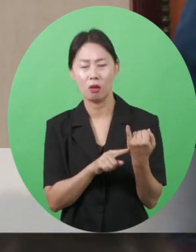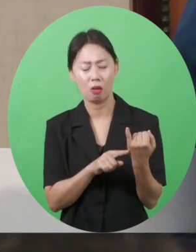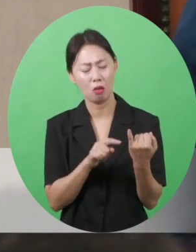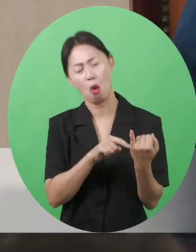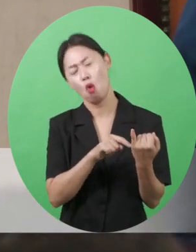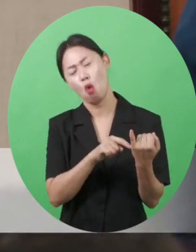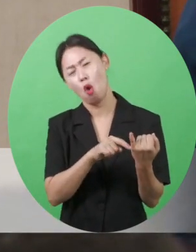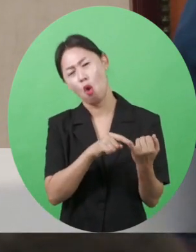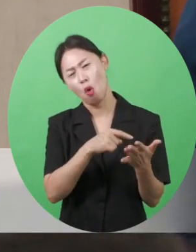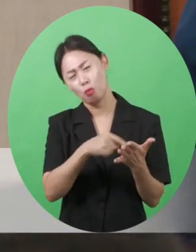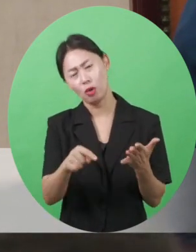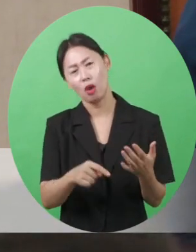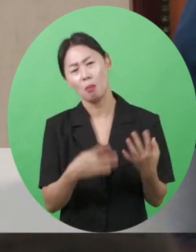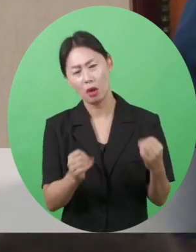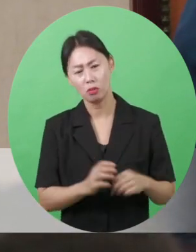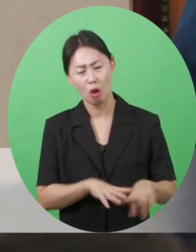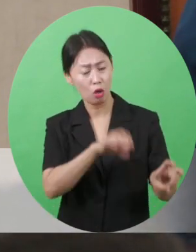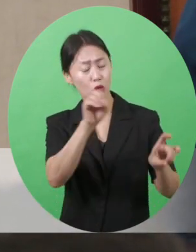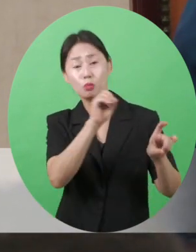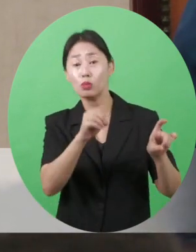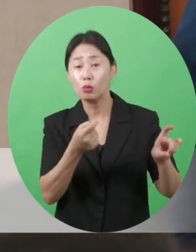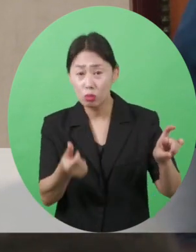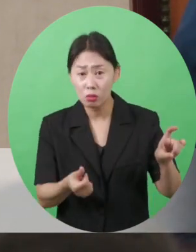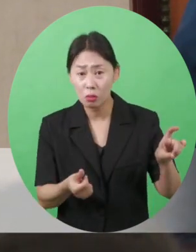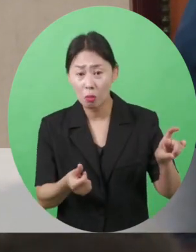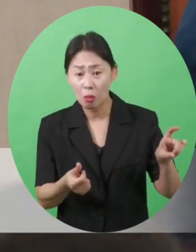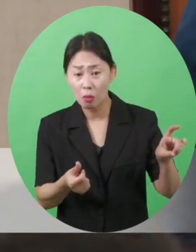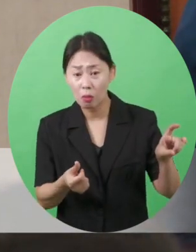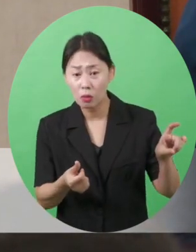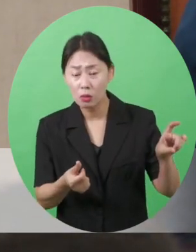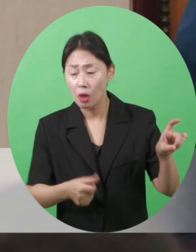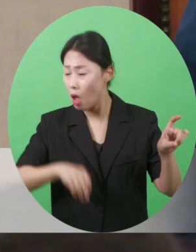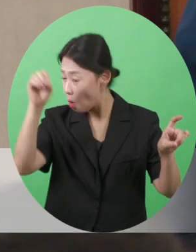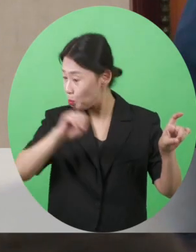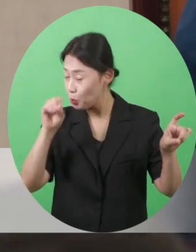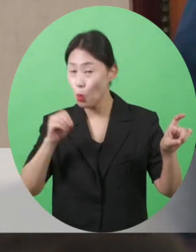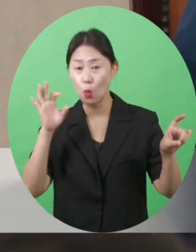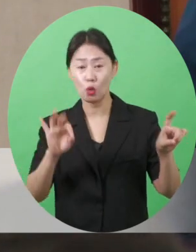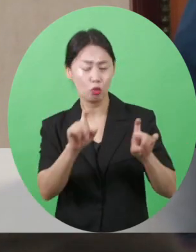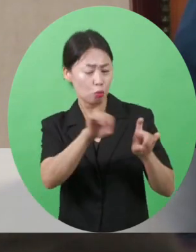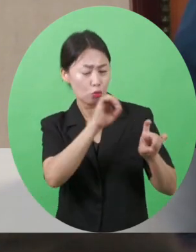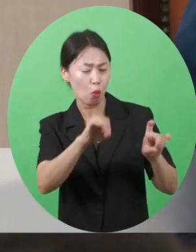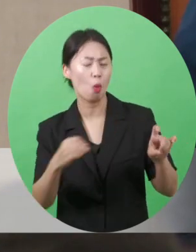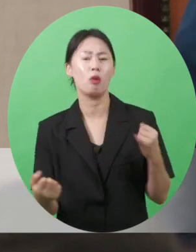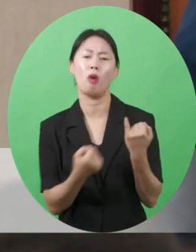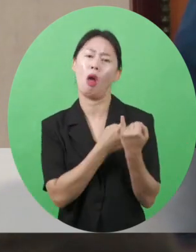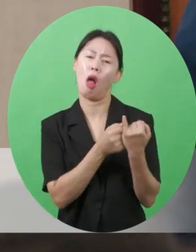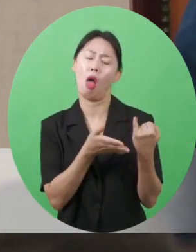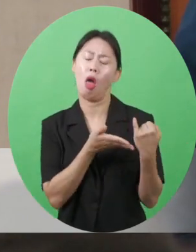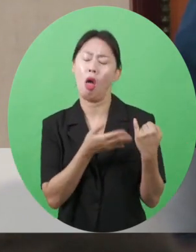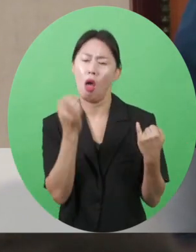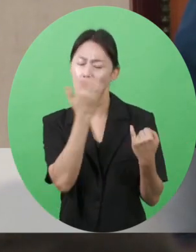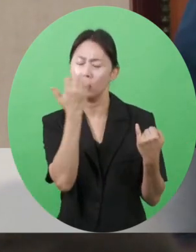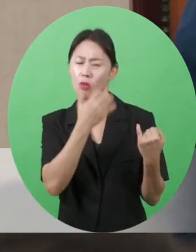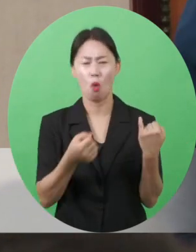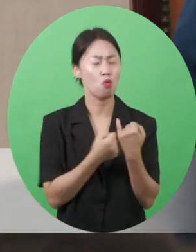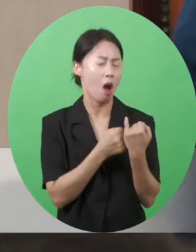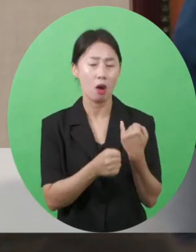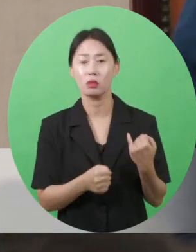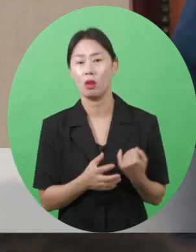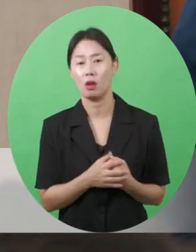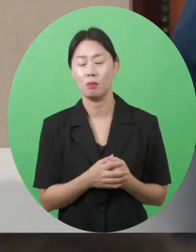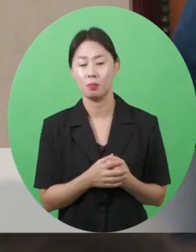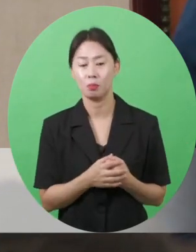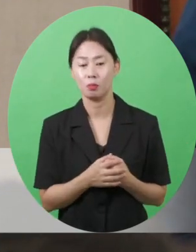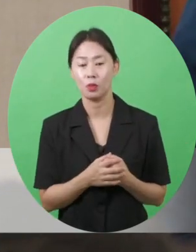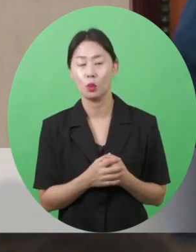주피해자인데 적지 않다는 겁니다. 10%가 적은가요? 전체 저희 비율 중에 10%가 성학대입니다. 거기 좀 특성으로 나타나고